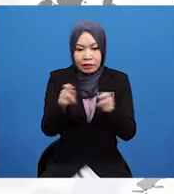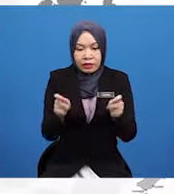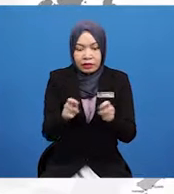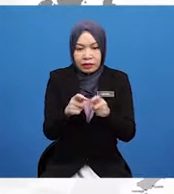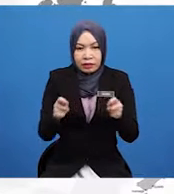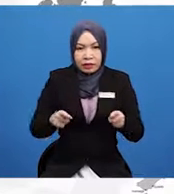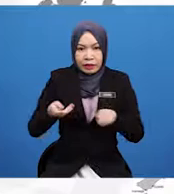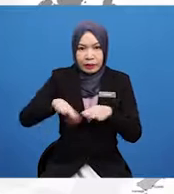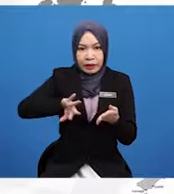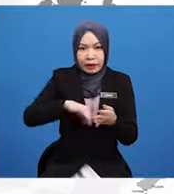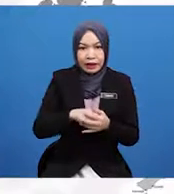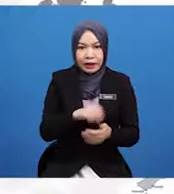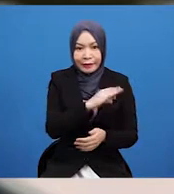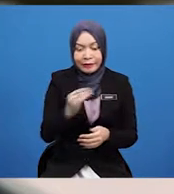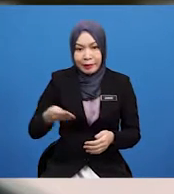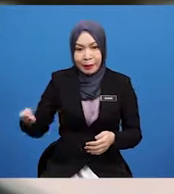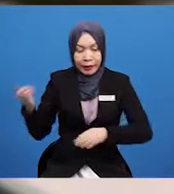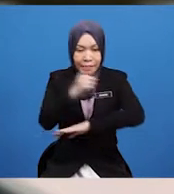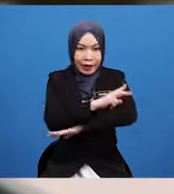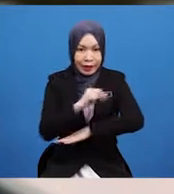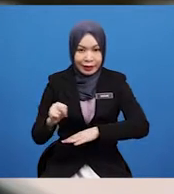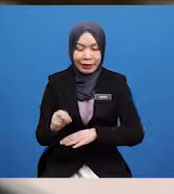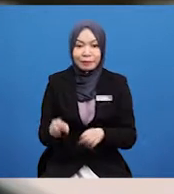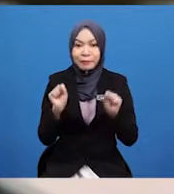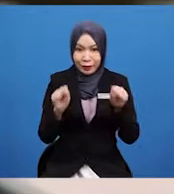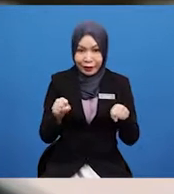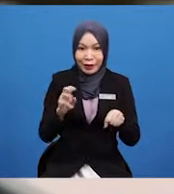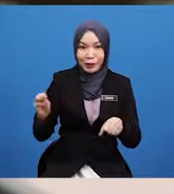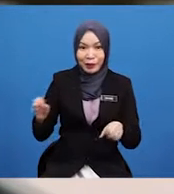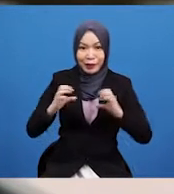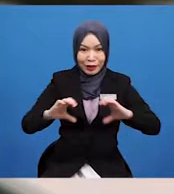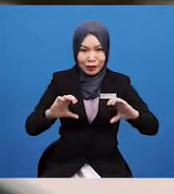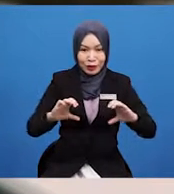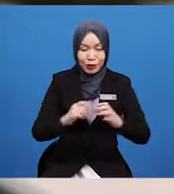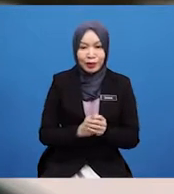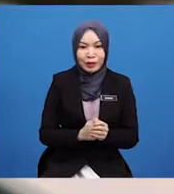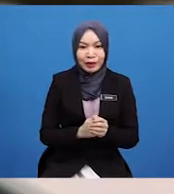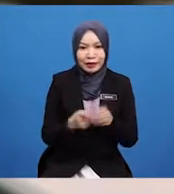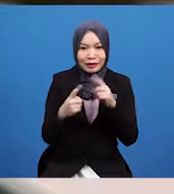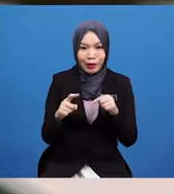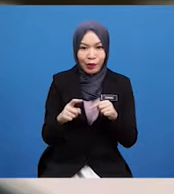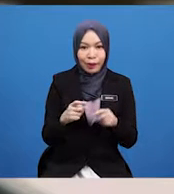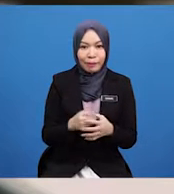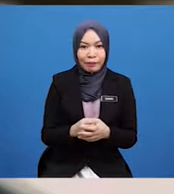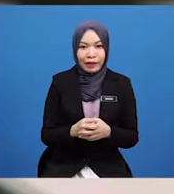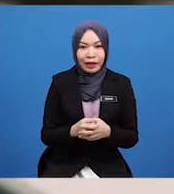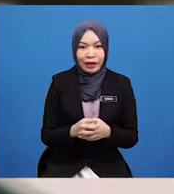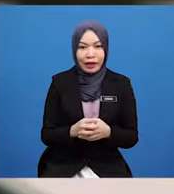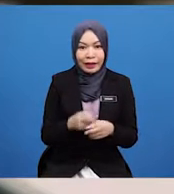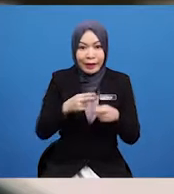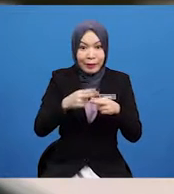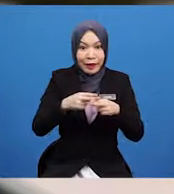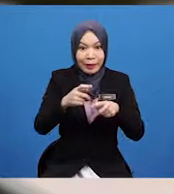pembuatan barangan harian Bolehkah murid-murid cube melabel kan nama-nama lokasi zaman